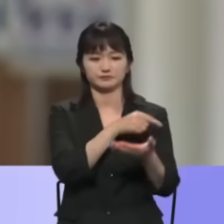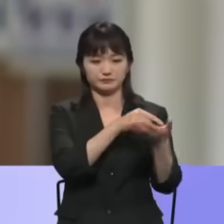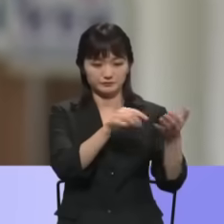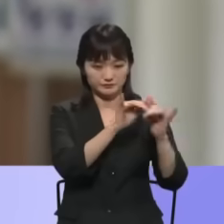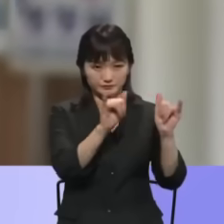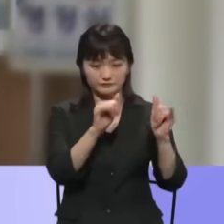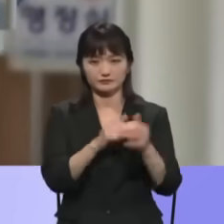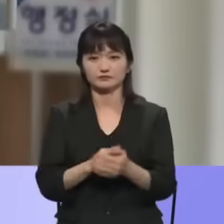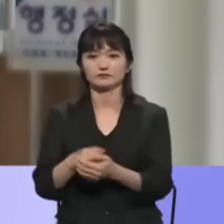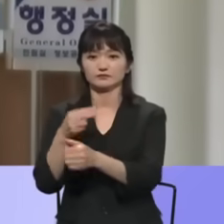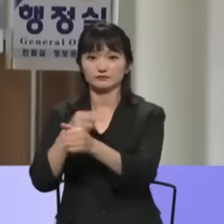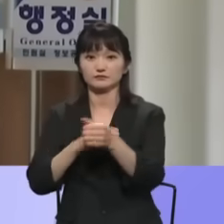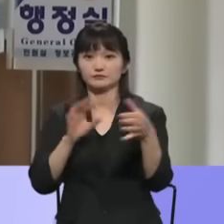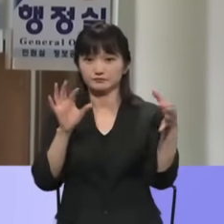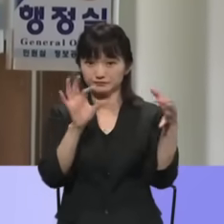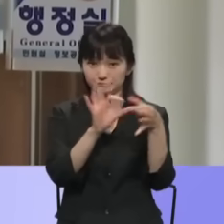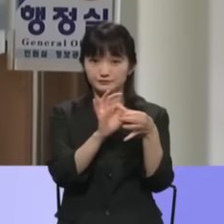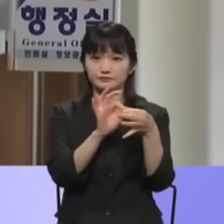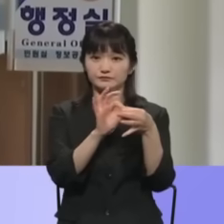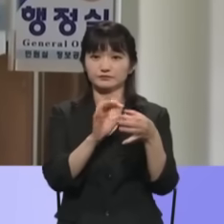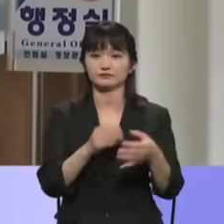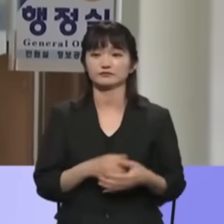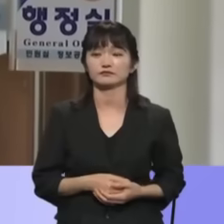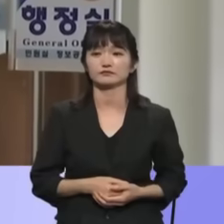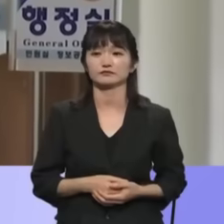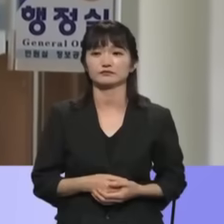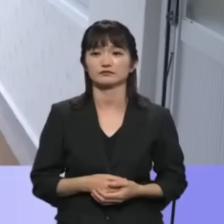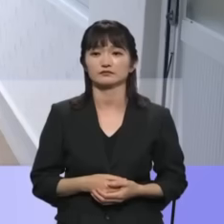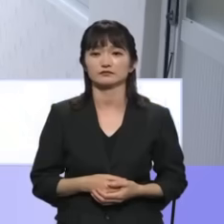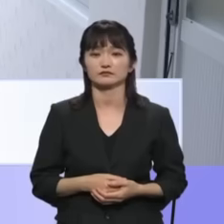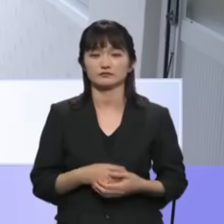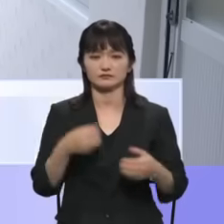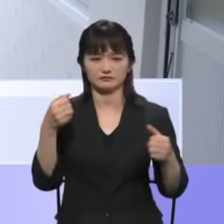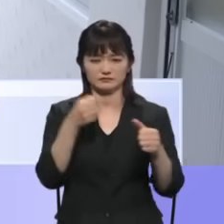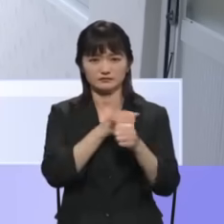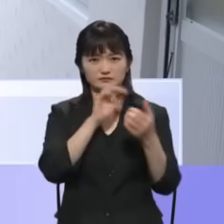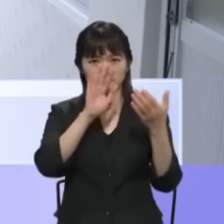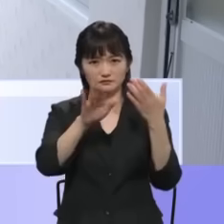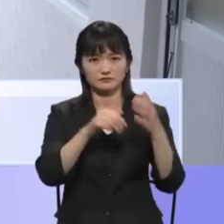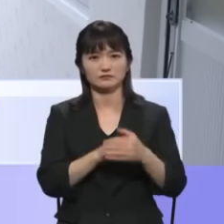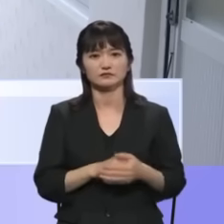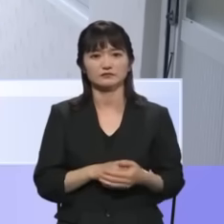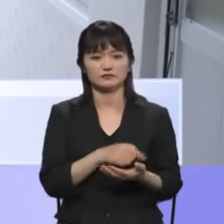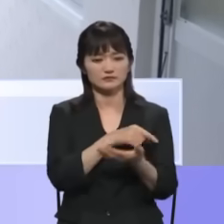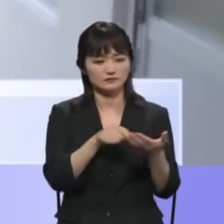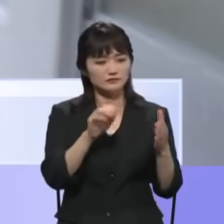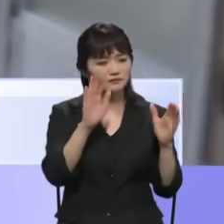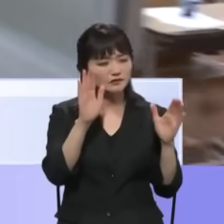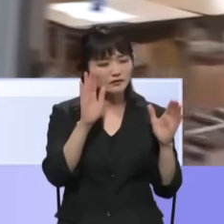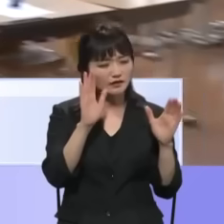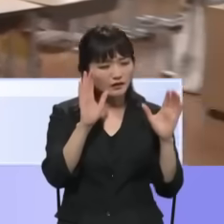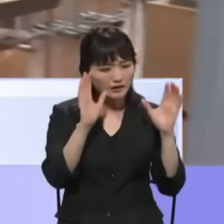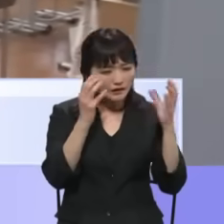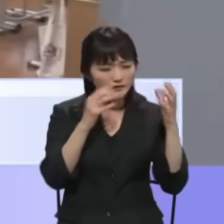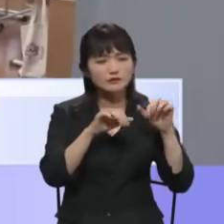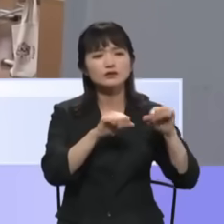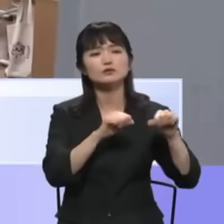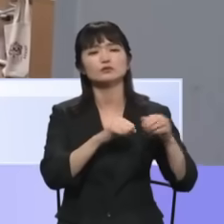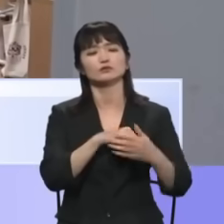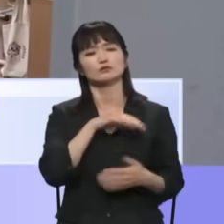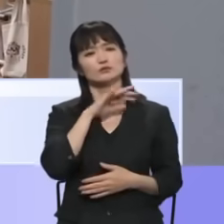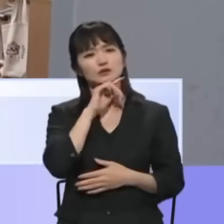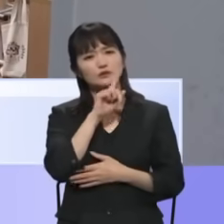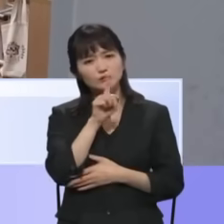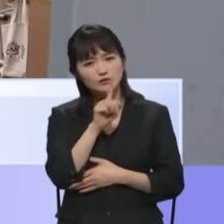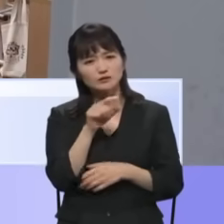선생님과의 관계라든지 아니면은 뭐이 학대 이후에 피해 아동했던 행동 아니면 피하동이 나이가 몇 살인지 그리고